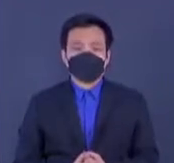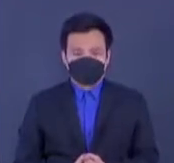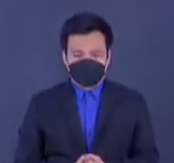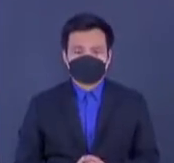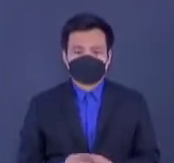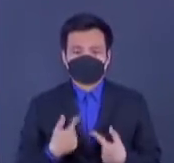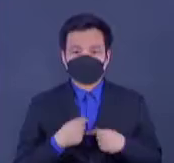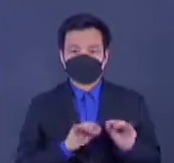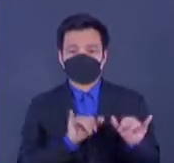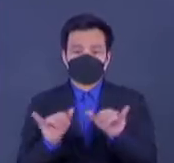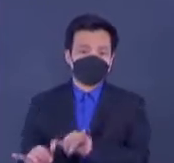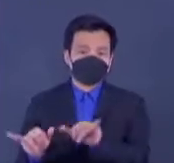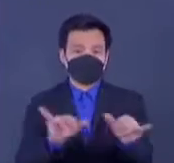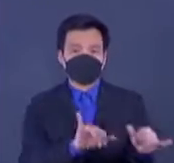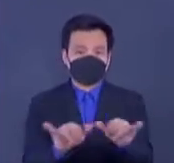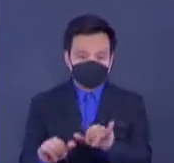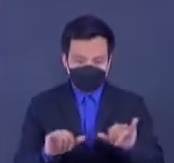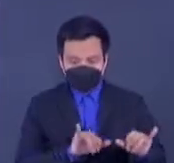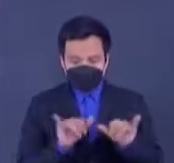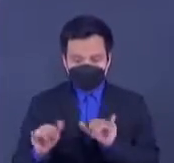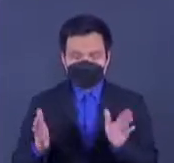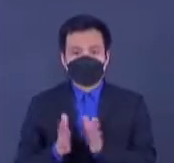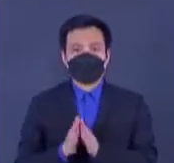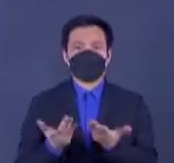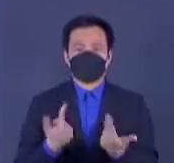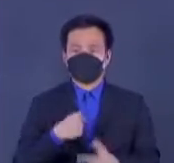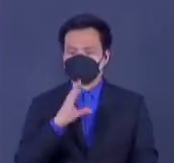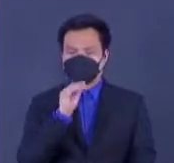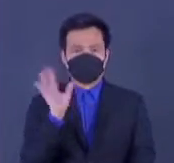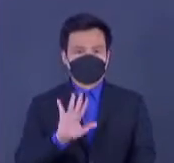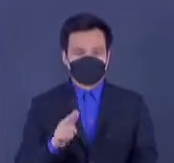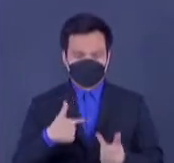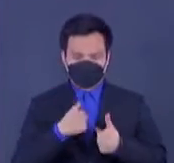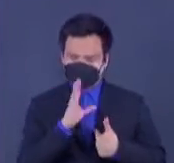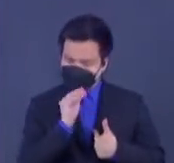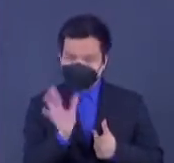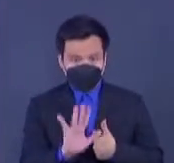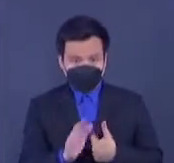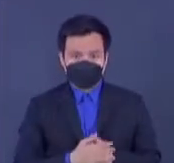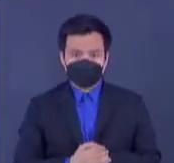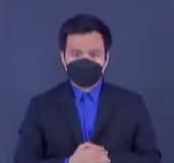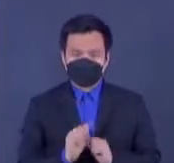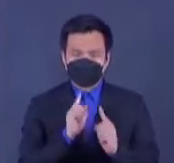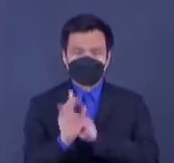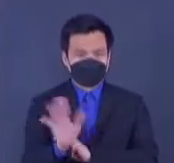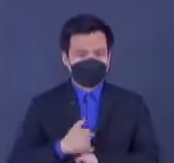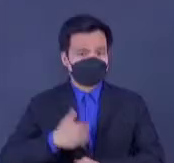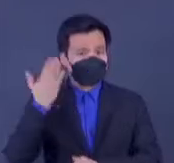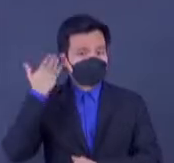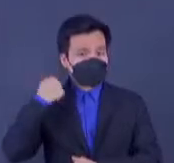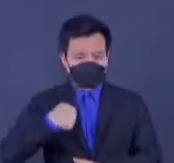ยกย้ายพรรคการเมืองอะไรต่างๆเหล่านั้นไม่สมควรอย่างยิ่งที่จะมาพูดและผมก็จะไม่พูดด้วยเพราะว่ามันเป็นเรื่องที่ผมเคยพูด